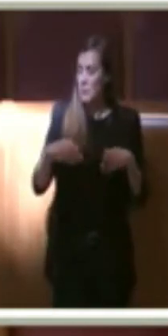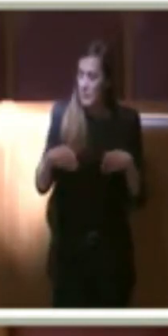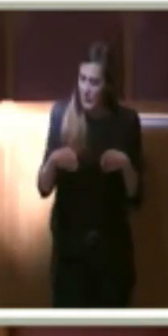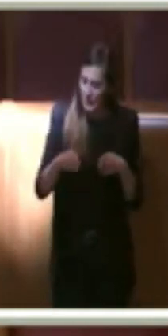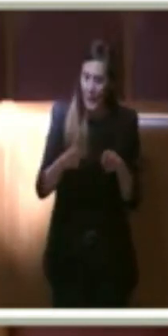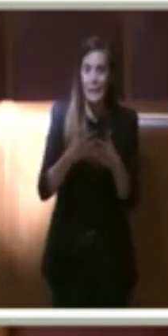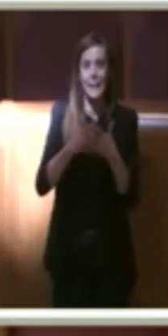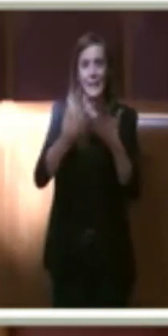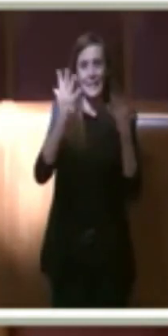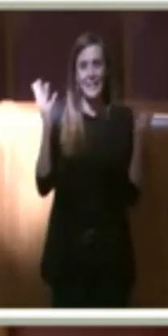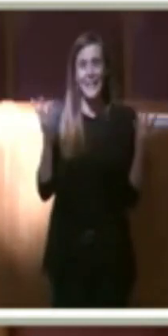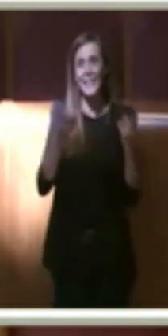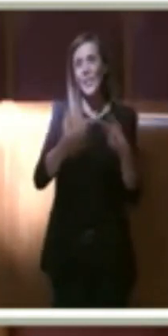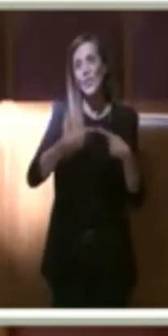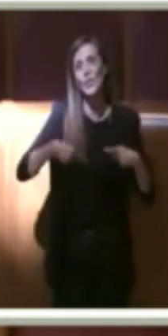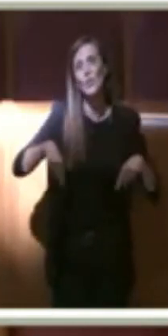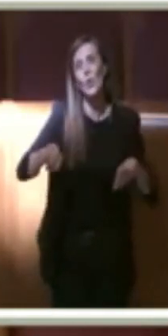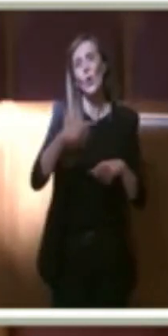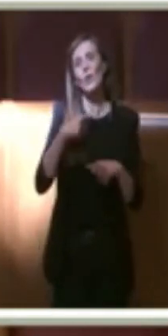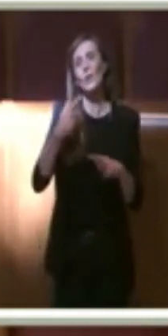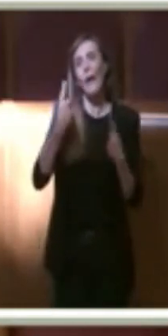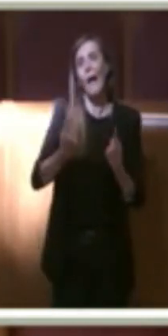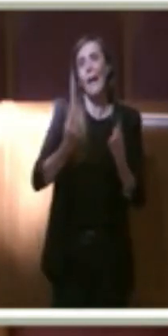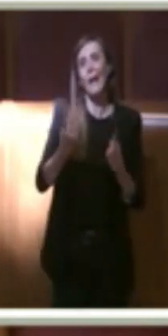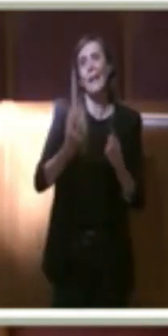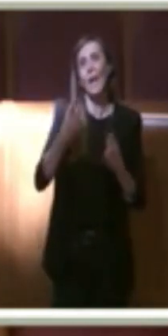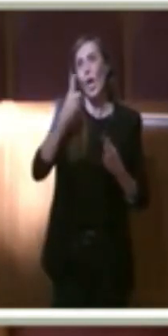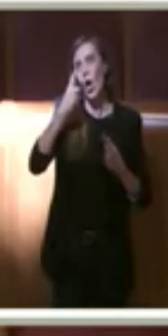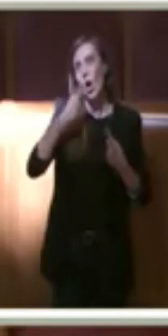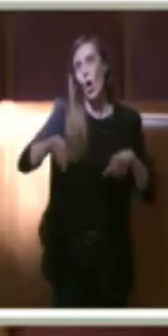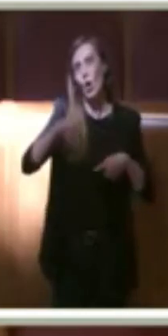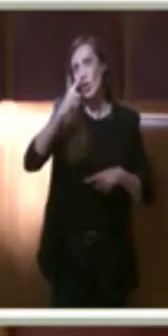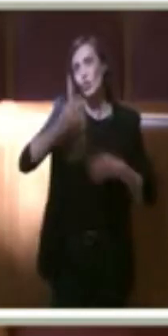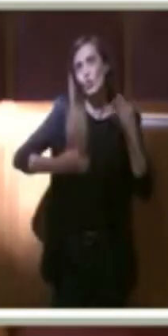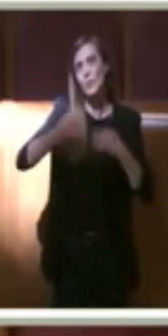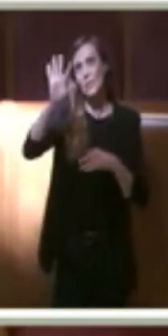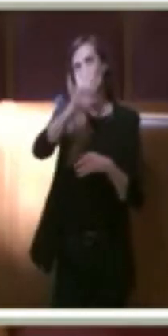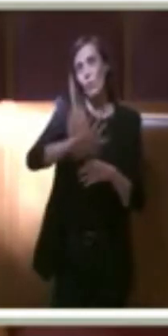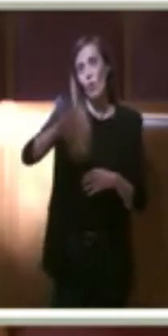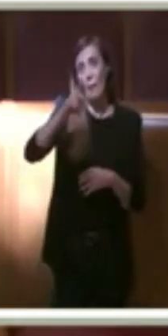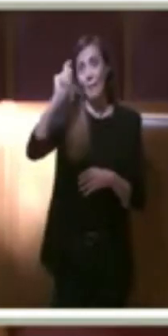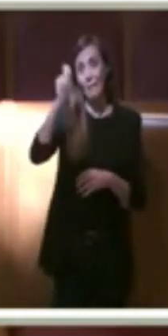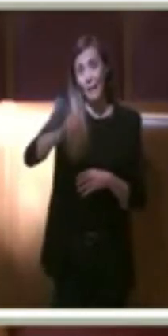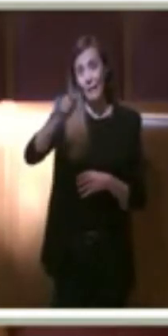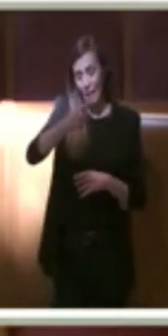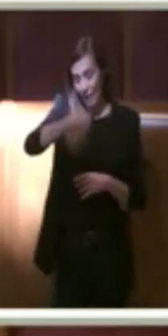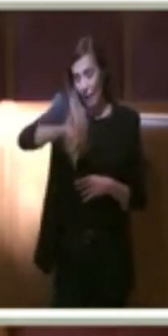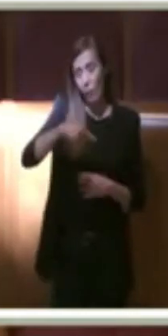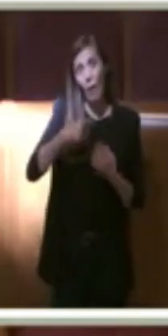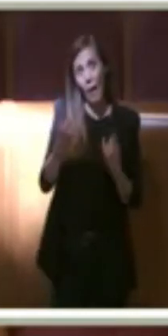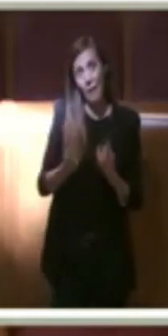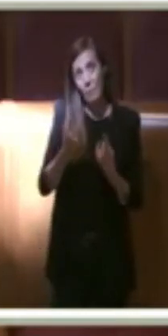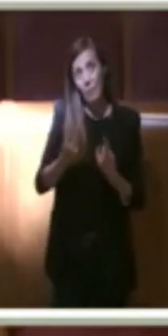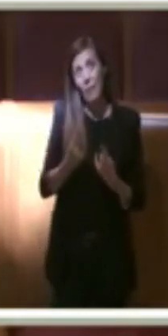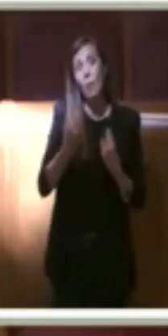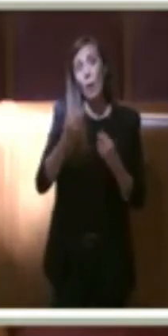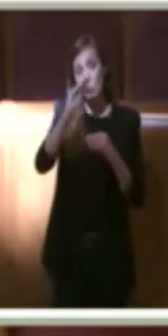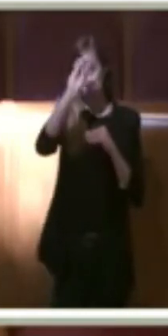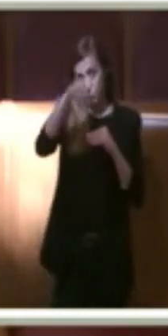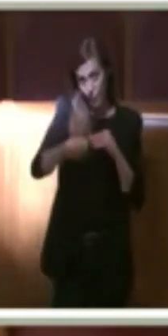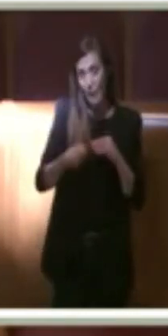delineata, dobbiamo aspettare la sentenza della Corte di Giustizia Europea e a quel punto si delineerà una volta per